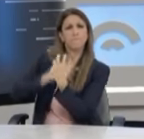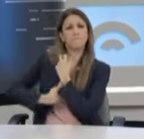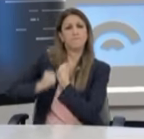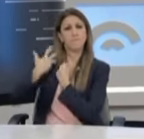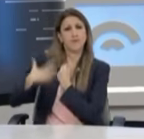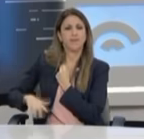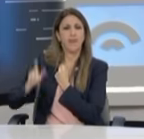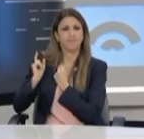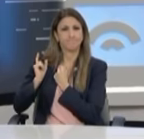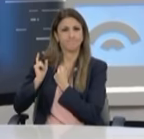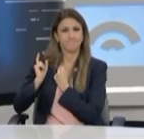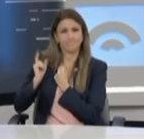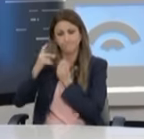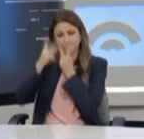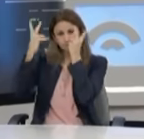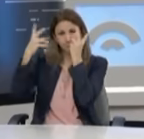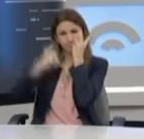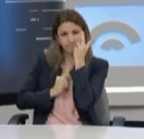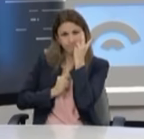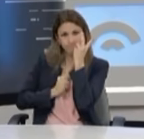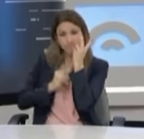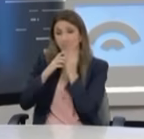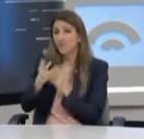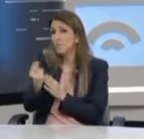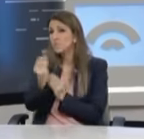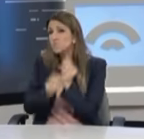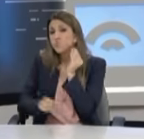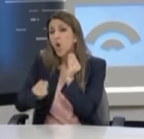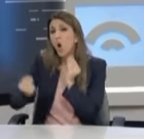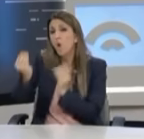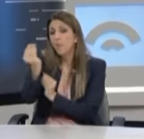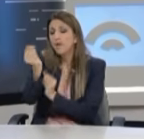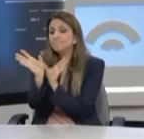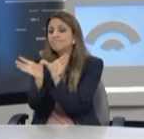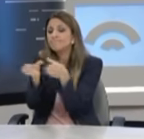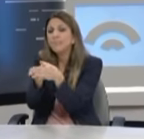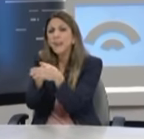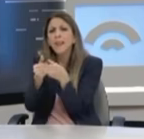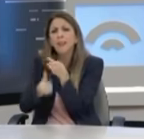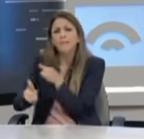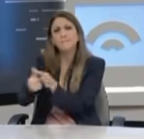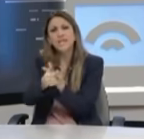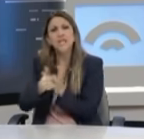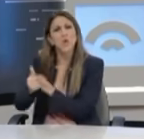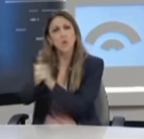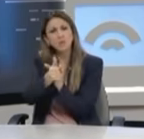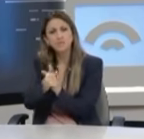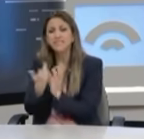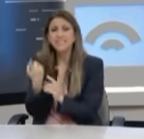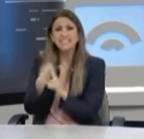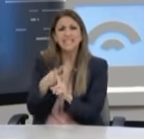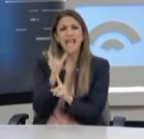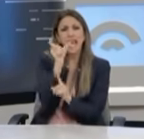του δόρατος την ανύπαρκτη μειονότητα και με συμπλήρωμα της λέξης Μακεδόνας ή